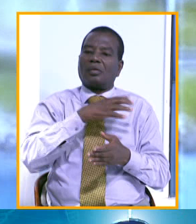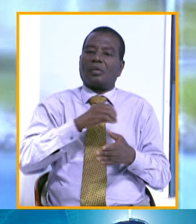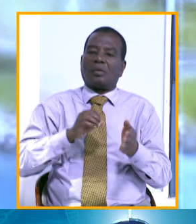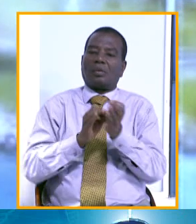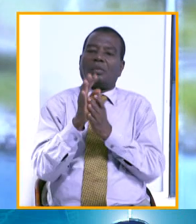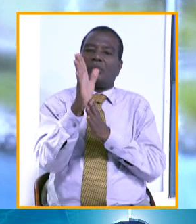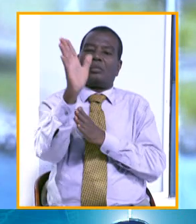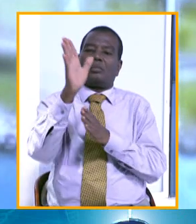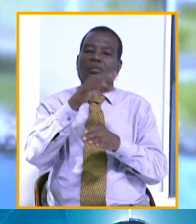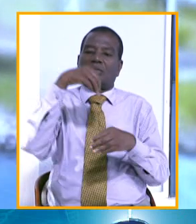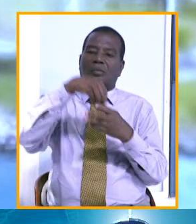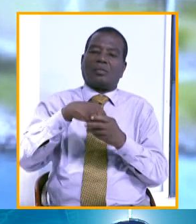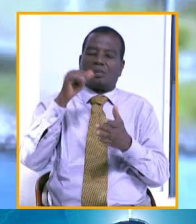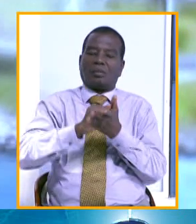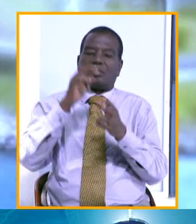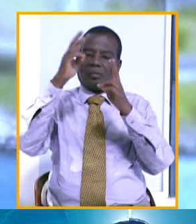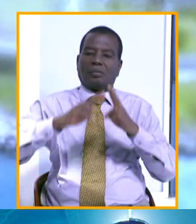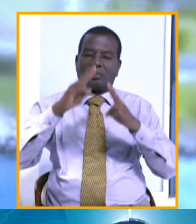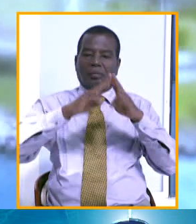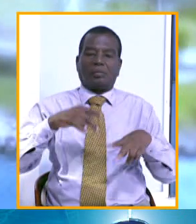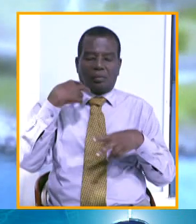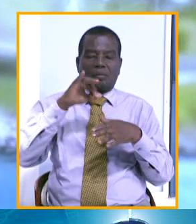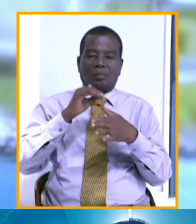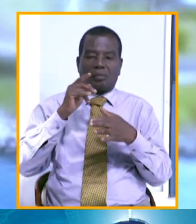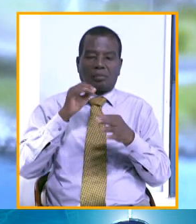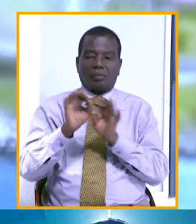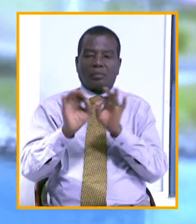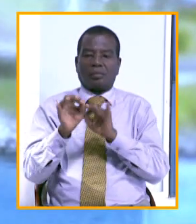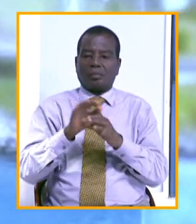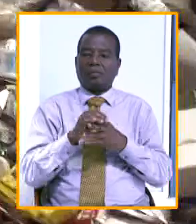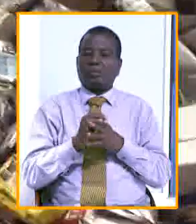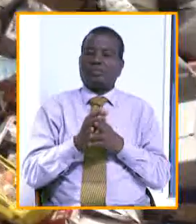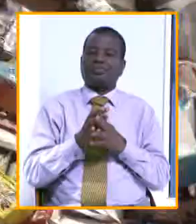incinérés récemment dans cette ville. Les précisions de Sam Conan.